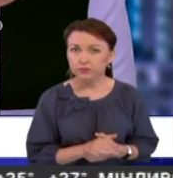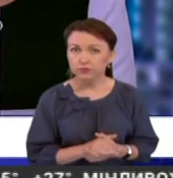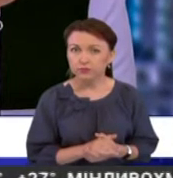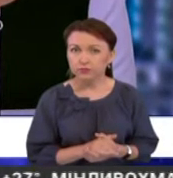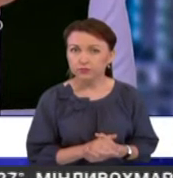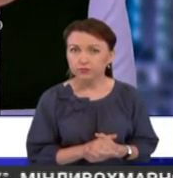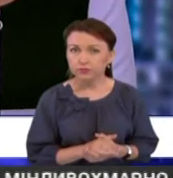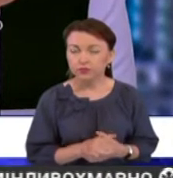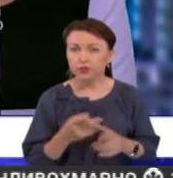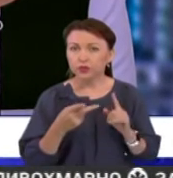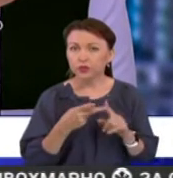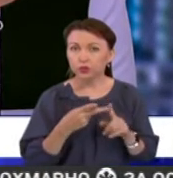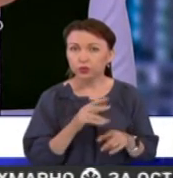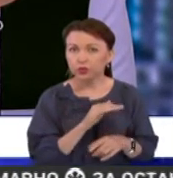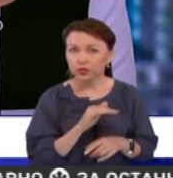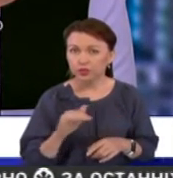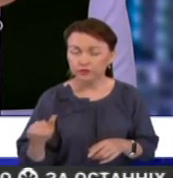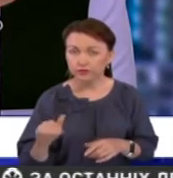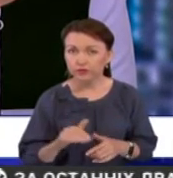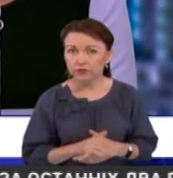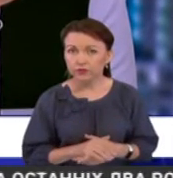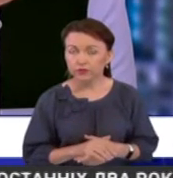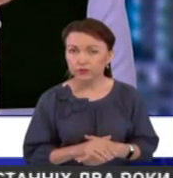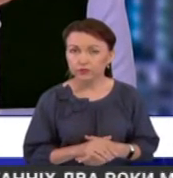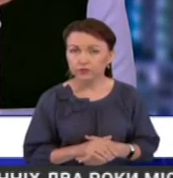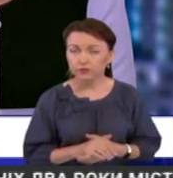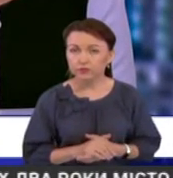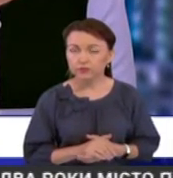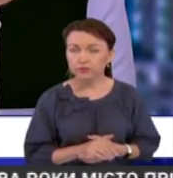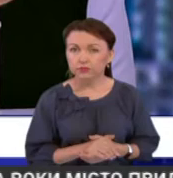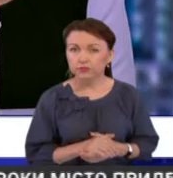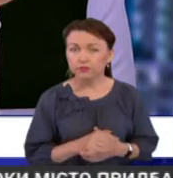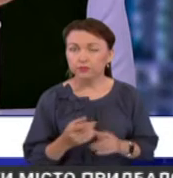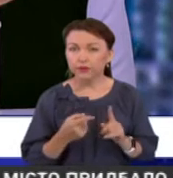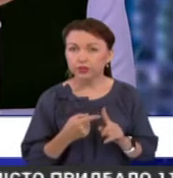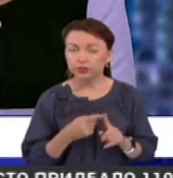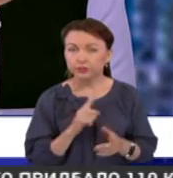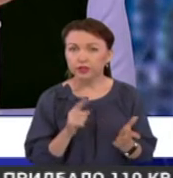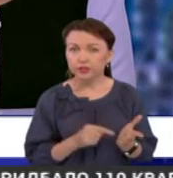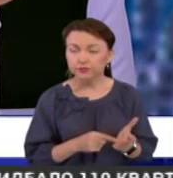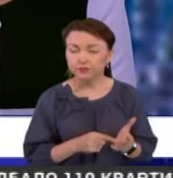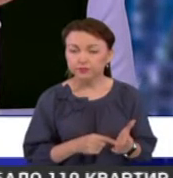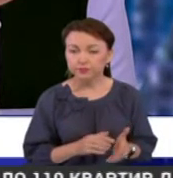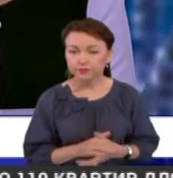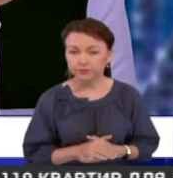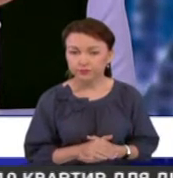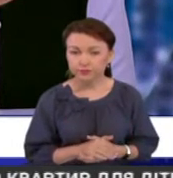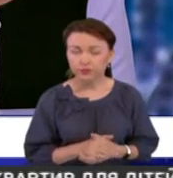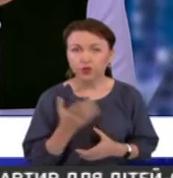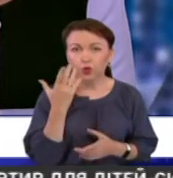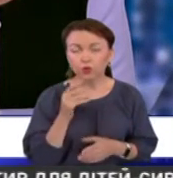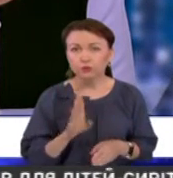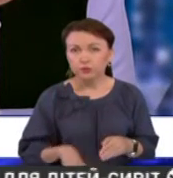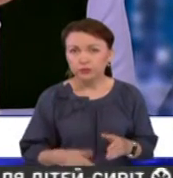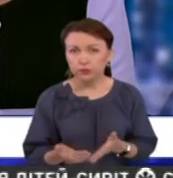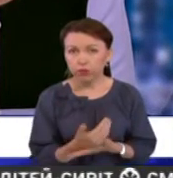от, саме, у мене так, ось такі два питання. Перше, коли там саме припинюються побори? Це